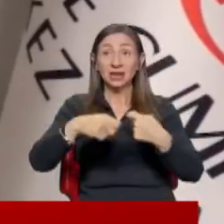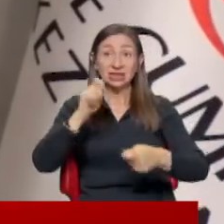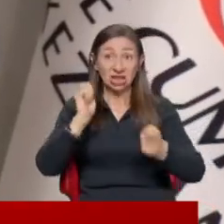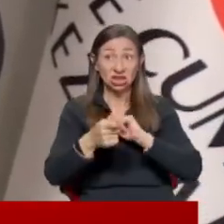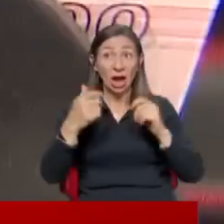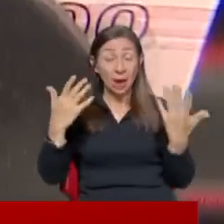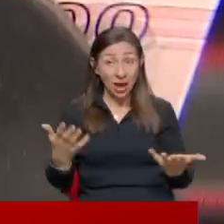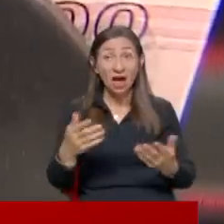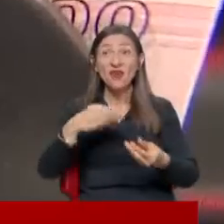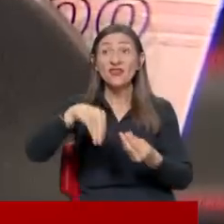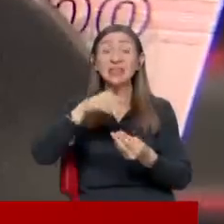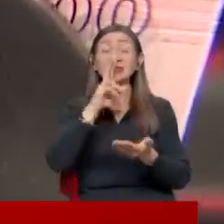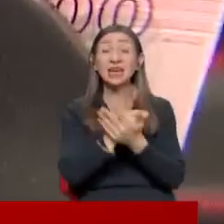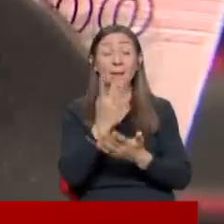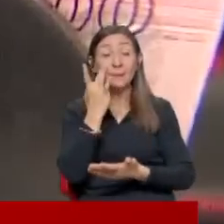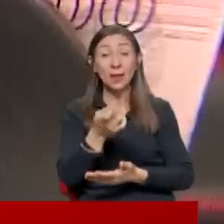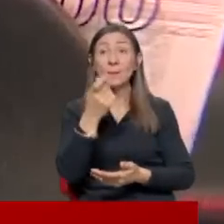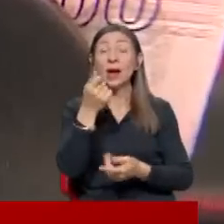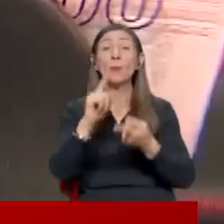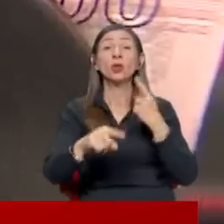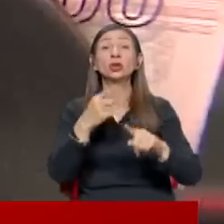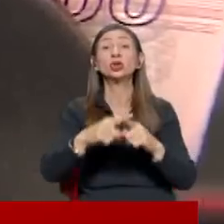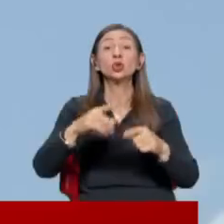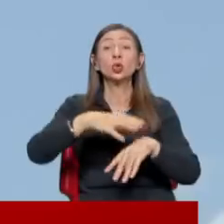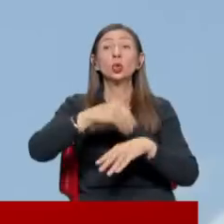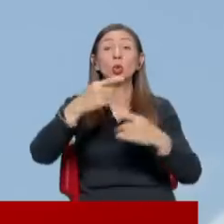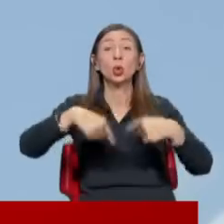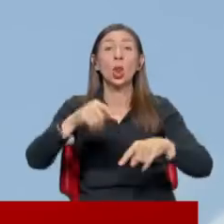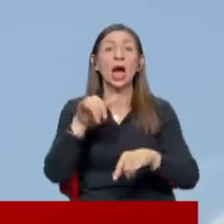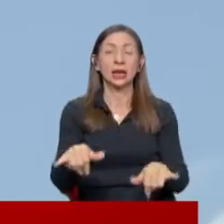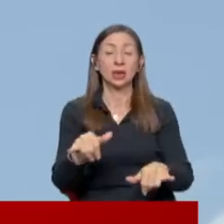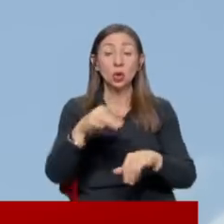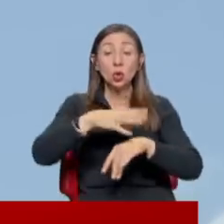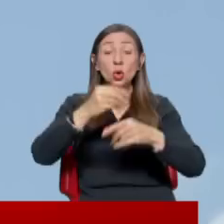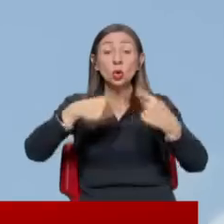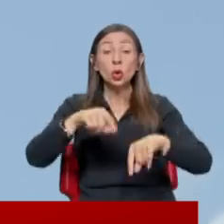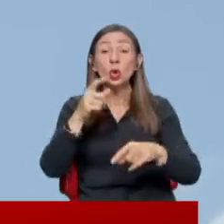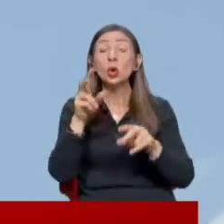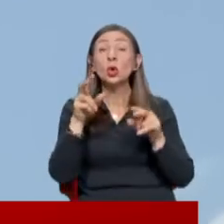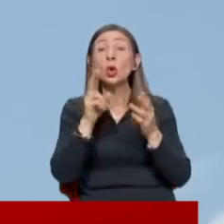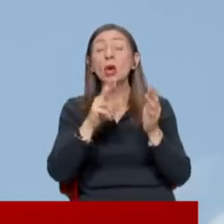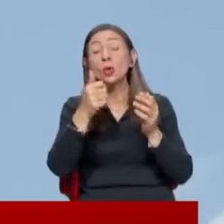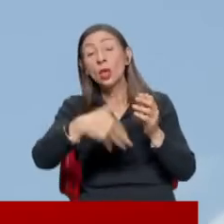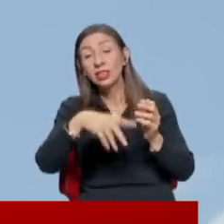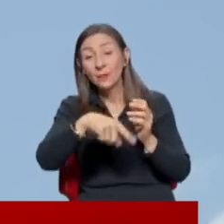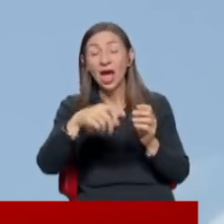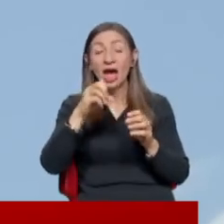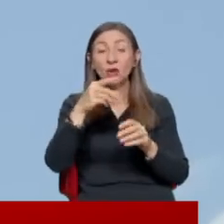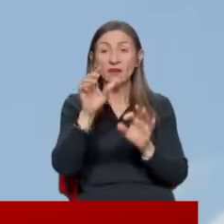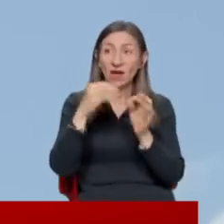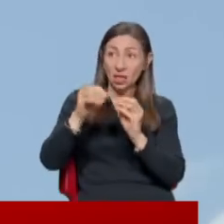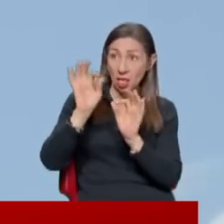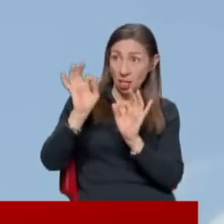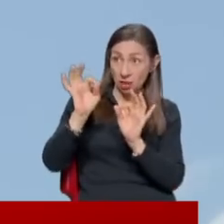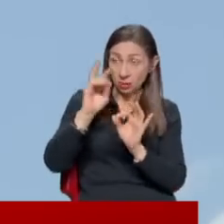değişti ama faiz kararının belirlendiği para politikaları kurulu aynı. Kurul üyeleri faiz konusunda Erdoğan'ın aynı yerde durduğu